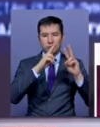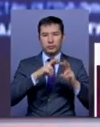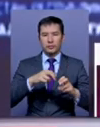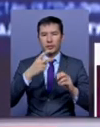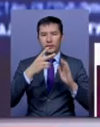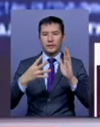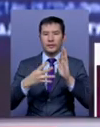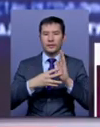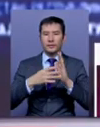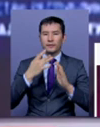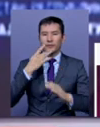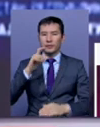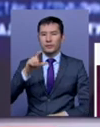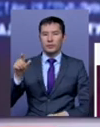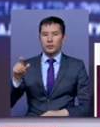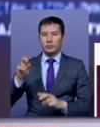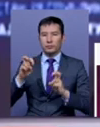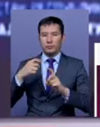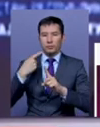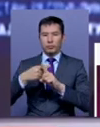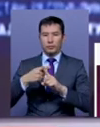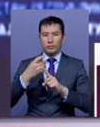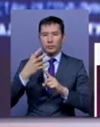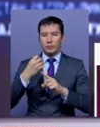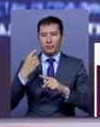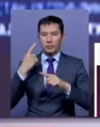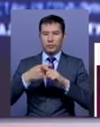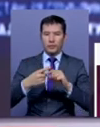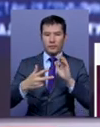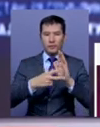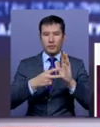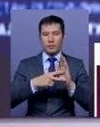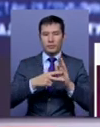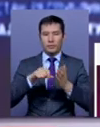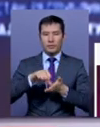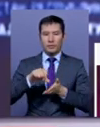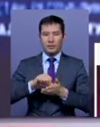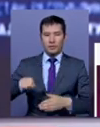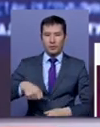29 контактных лиц положительный результат выявлен еще у 8 членов команды. И